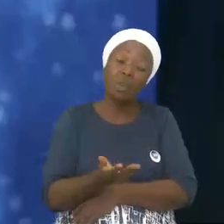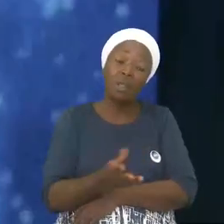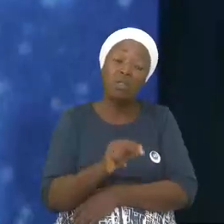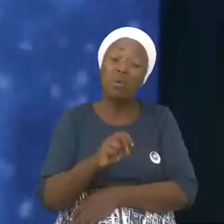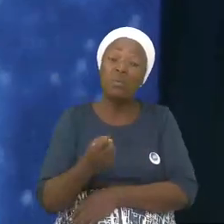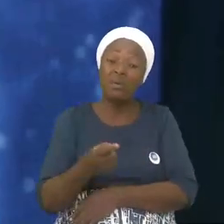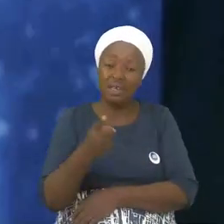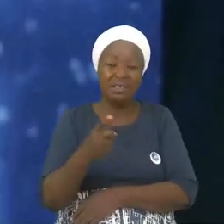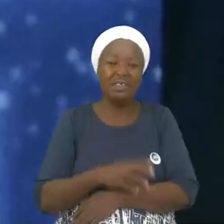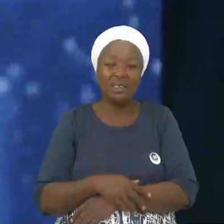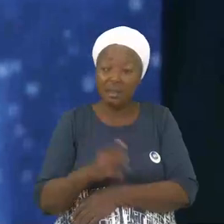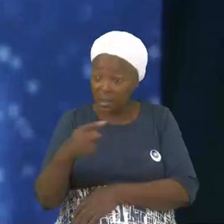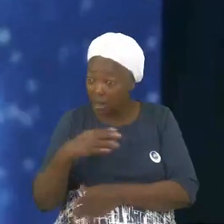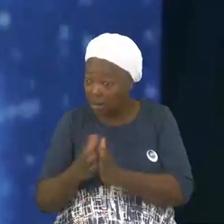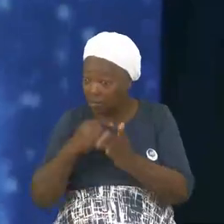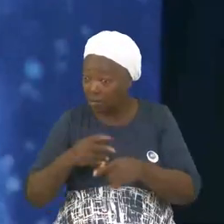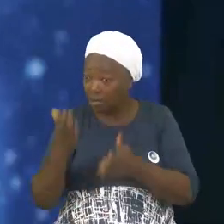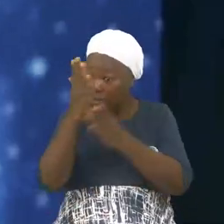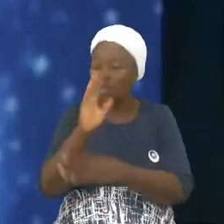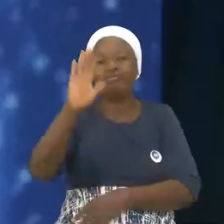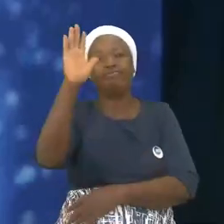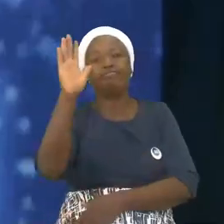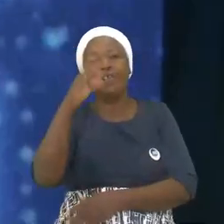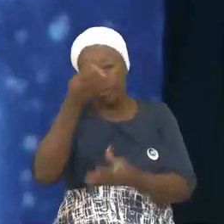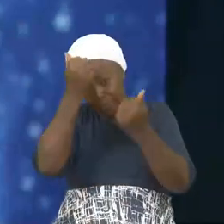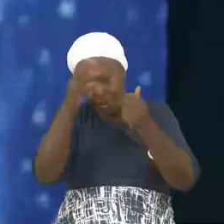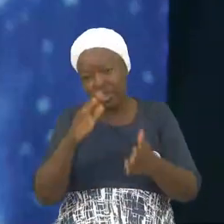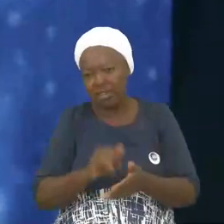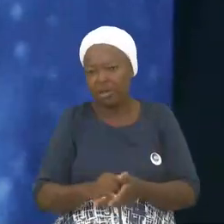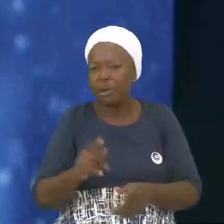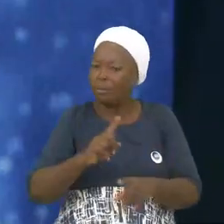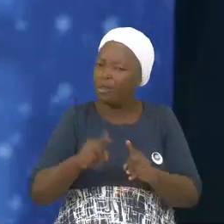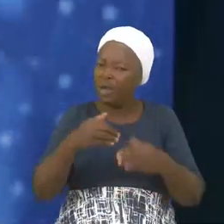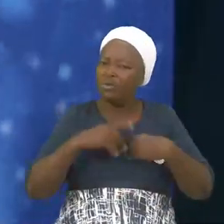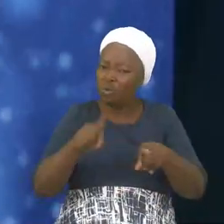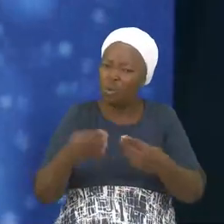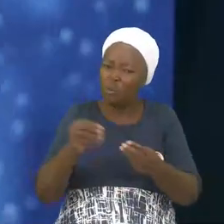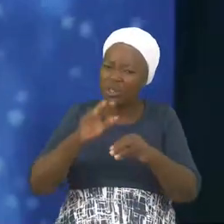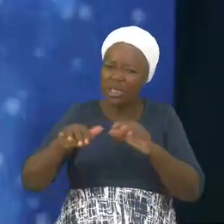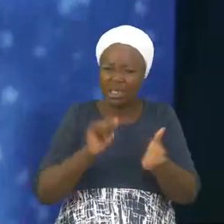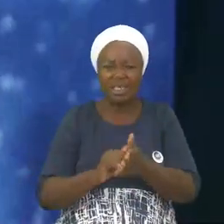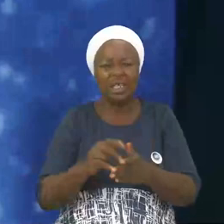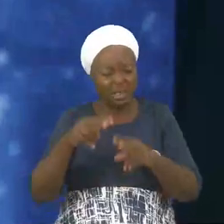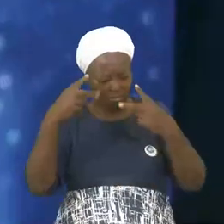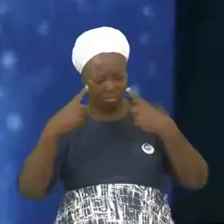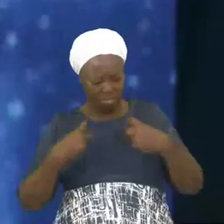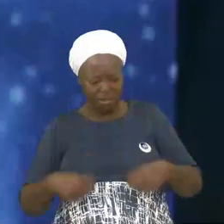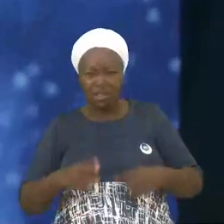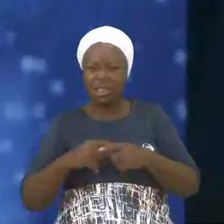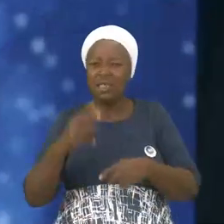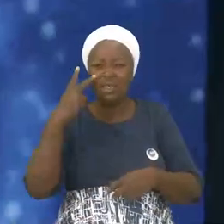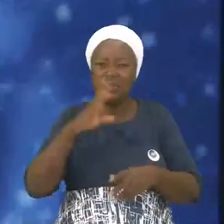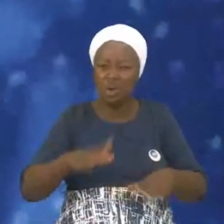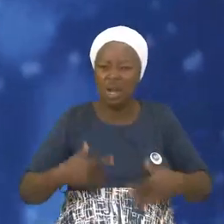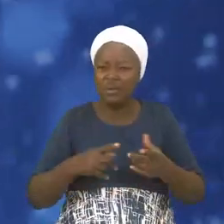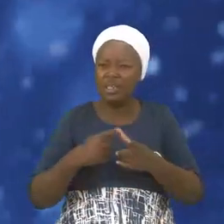pas rester debout là et dire, d'accord, ils ont dit de lever la main. Oh, je lève ma main. Mais ça doit dépasser cela. Tu